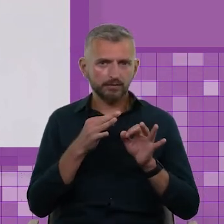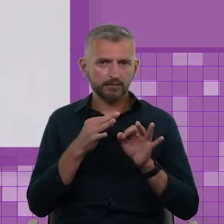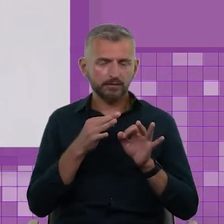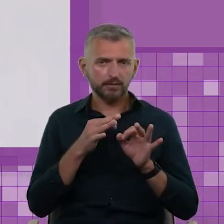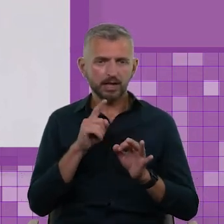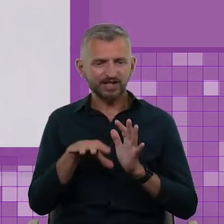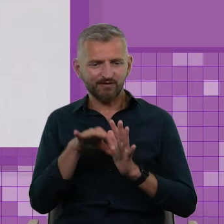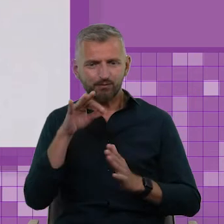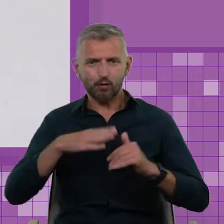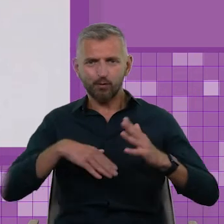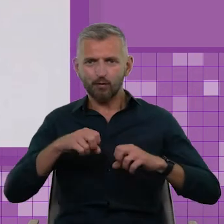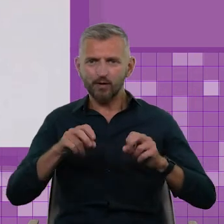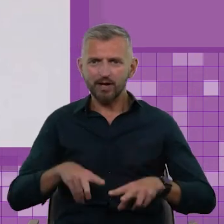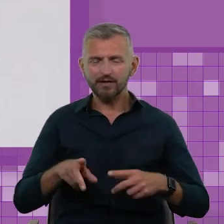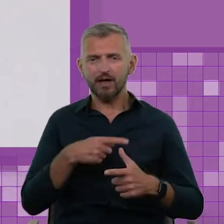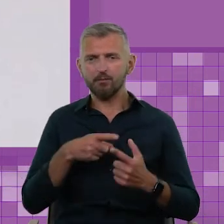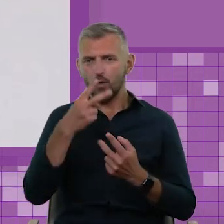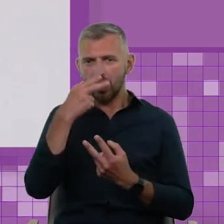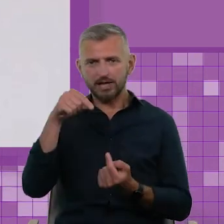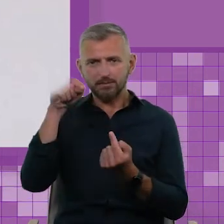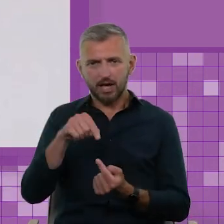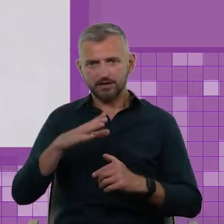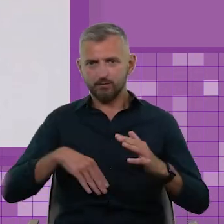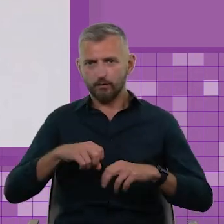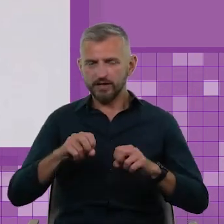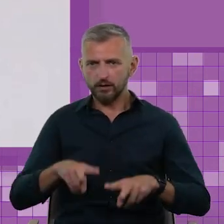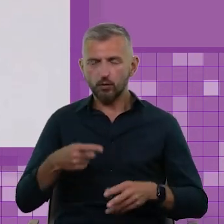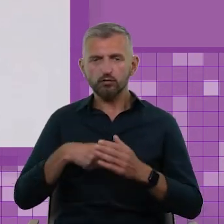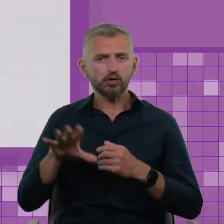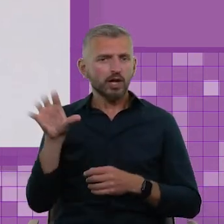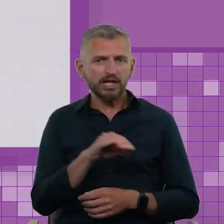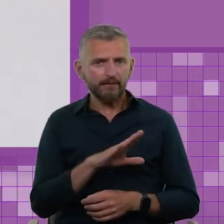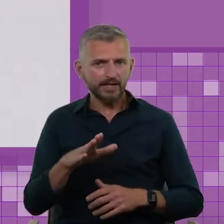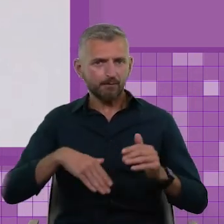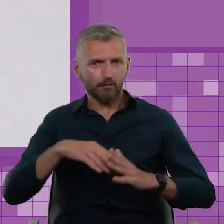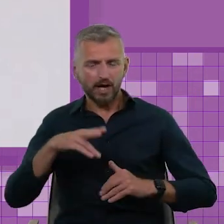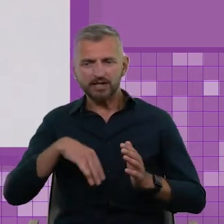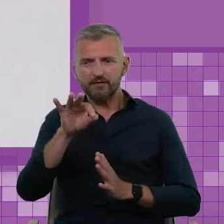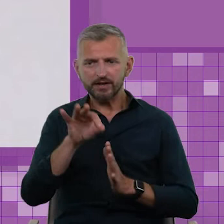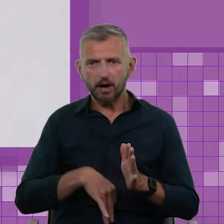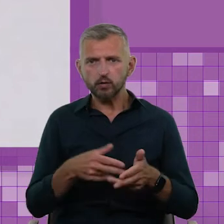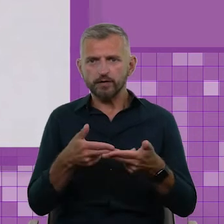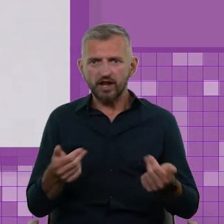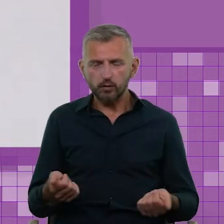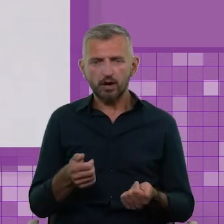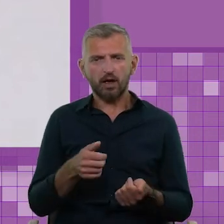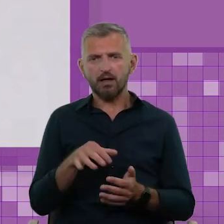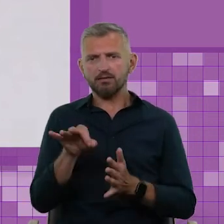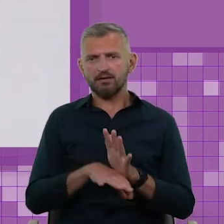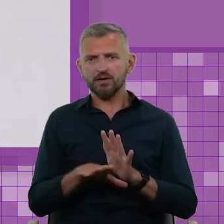з вибору професії, наприклад, або адаптації професійної, тому що не всі там професії відразу визнаються, бо не відразу можна